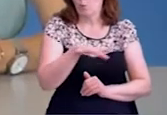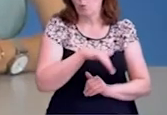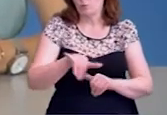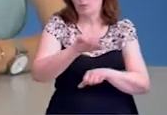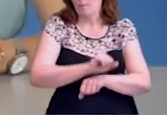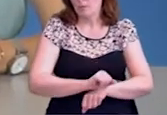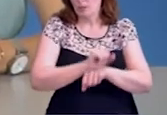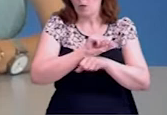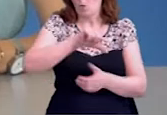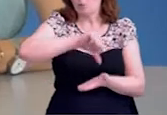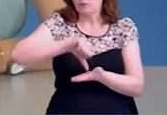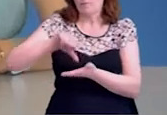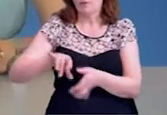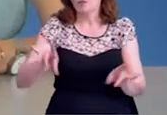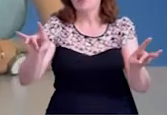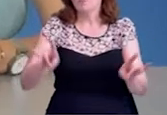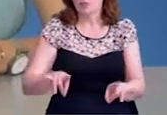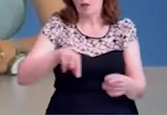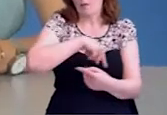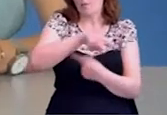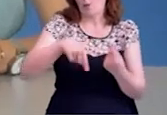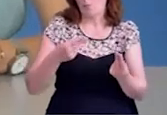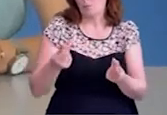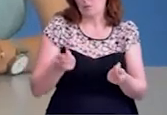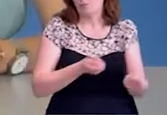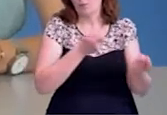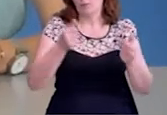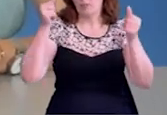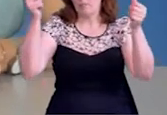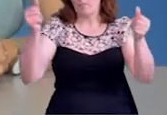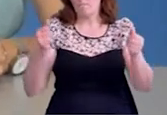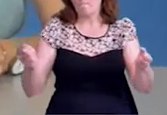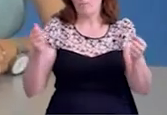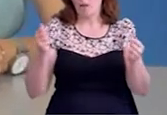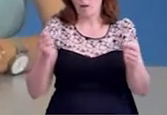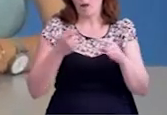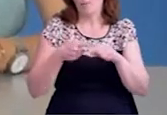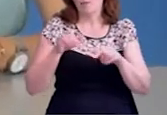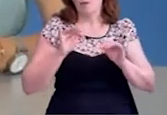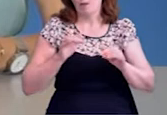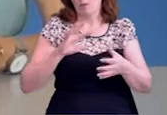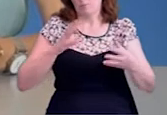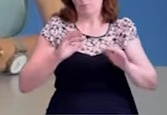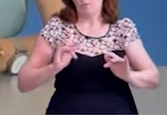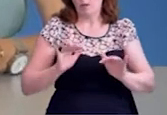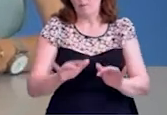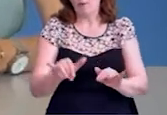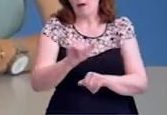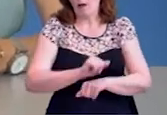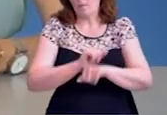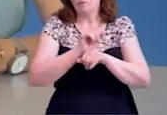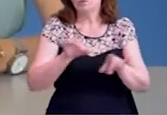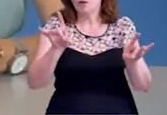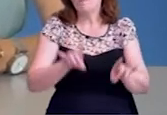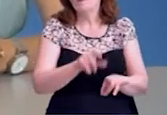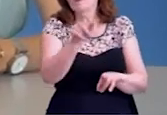мітингували представники ресторанного бізнесу. На протест принесли плакати та труну. Зі слів організатора акції Артема Скоробагатова,